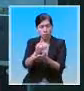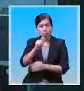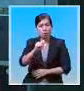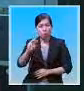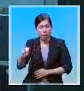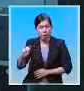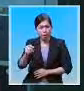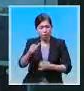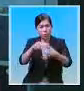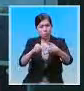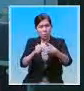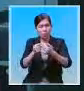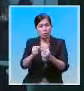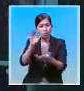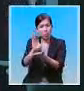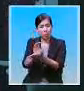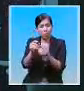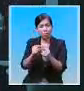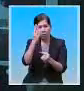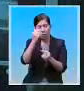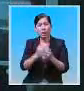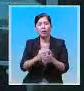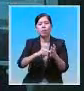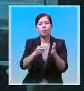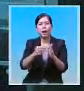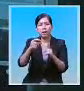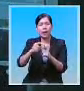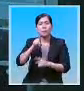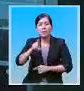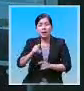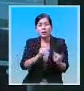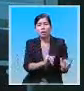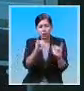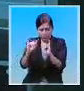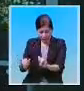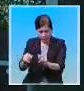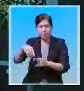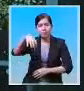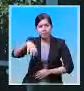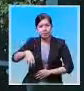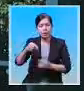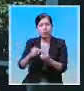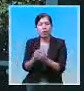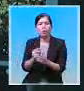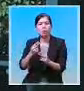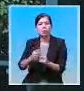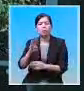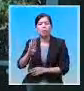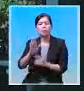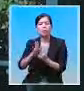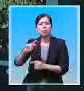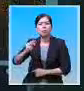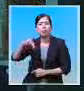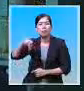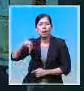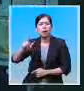ำรวจ เขาไม่มีอำนาจ คือคำสั่งย้ายให้ไปปฏิบัติหน้าที่ที่สำนักงานใหญ่ที่บางพลีเนี่ยเป็นคำสั่งของร่วมกตัญญูน